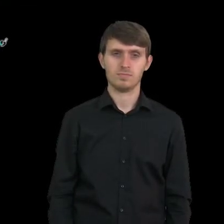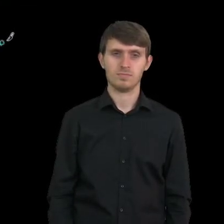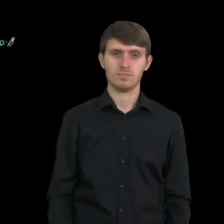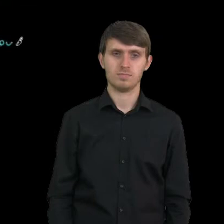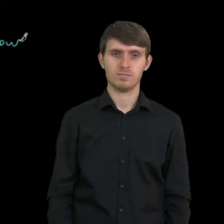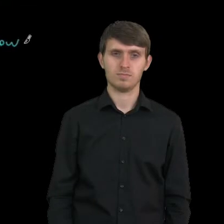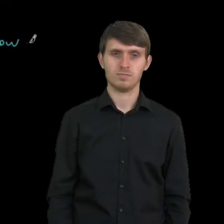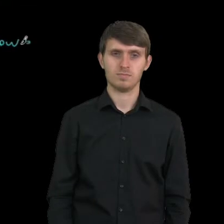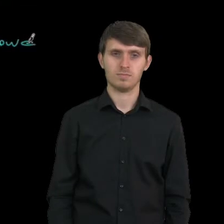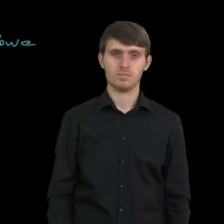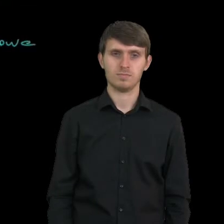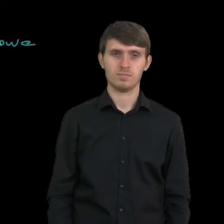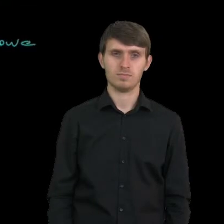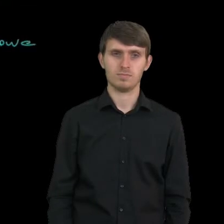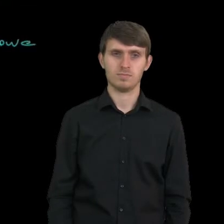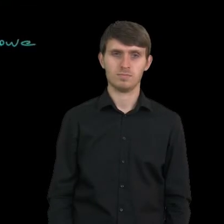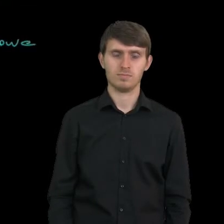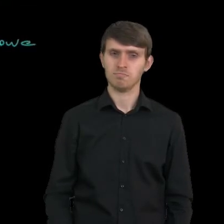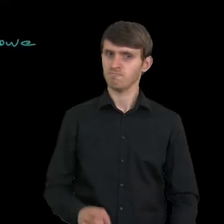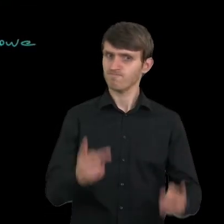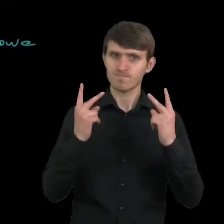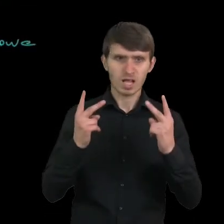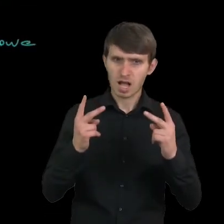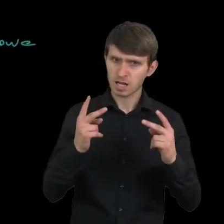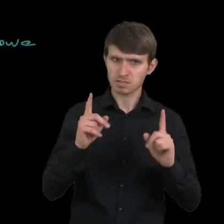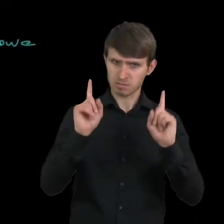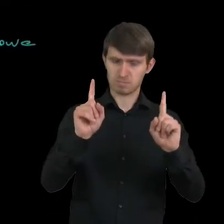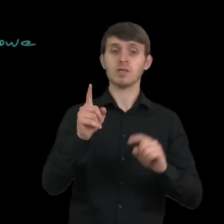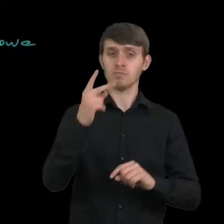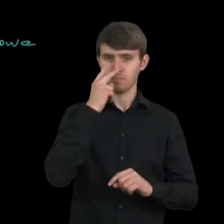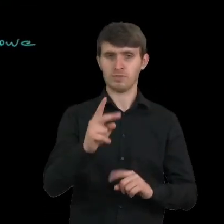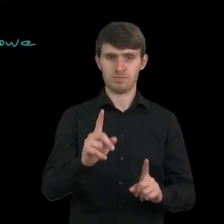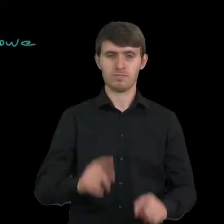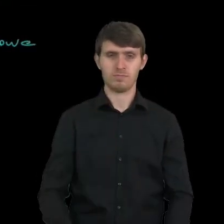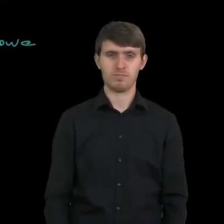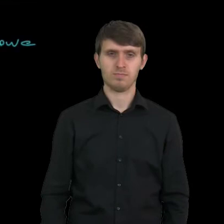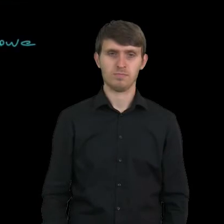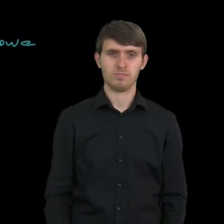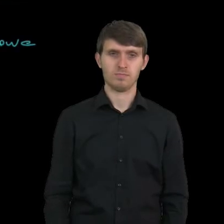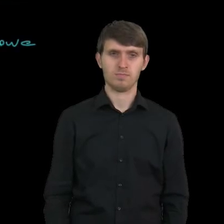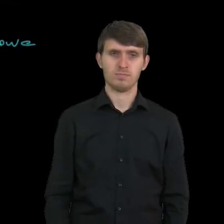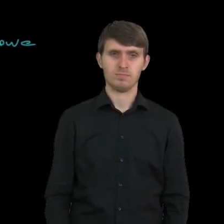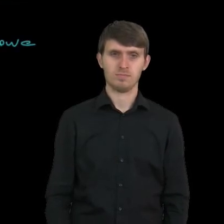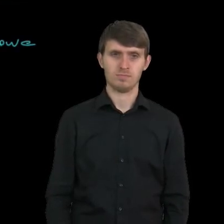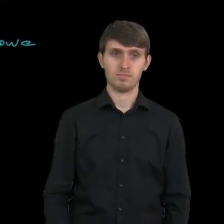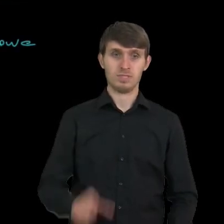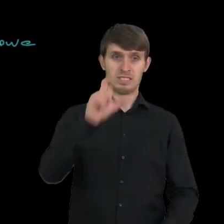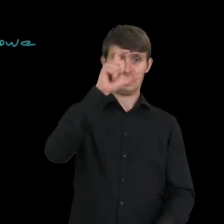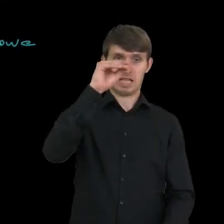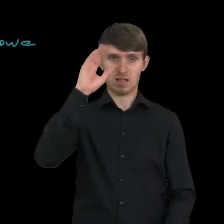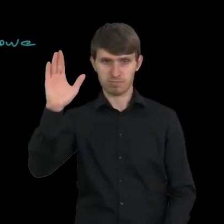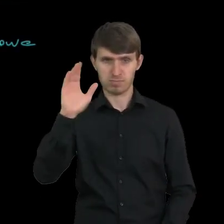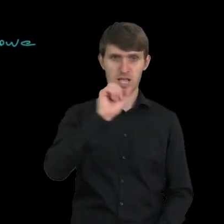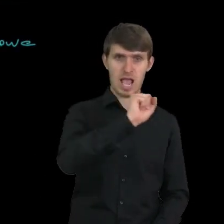Wierzchołkowe. To jest bardzo ważne. To jest esencja tej lekcji. Ale popatrzmy. Kąt CEB oraz kąt